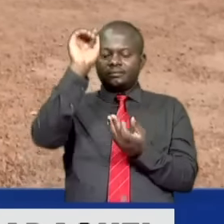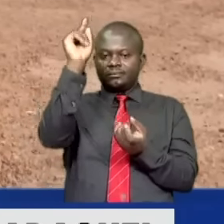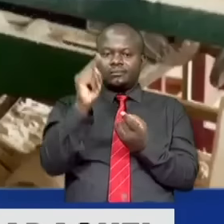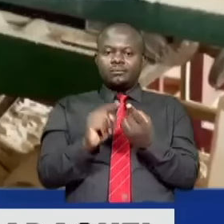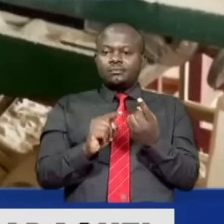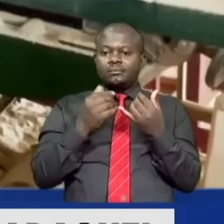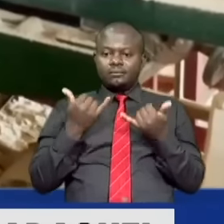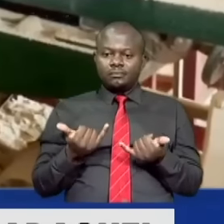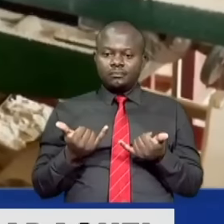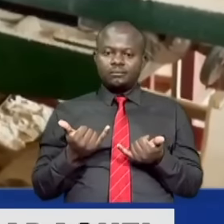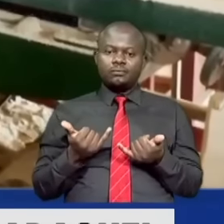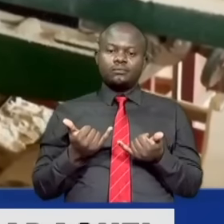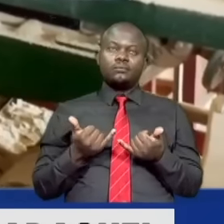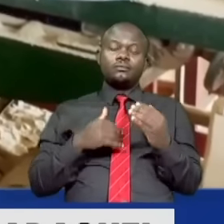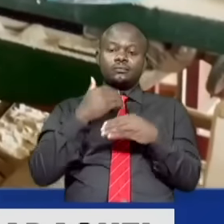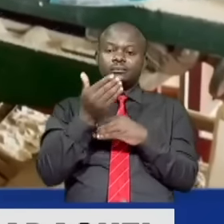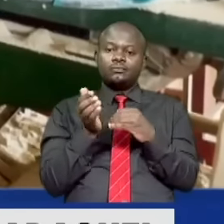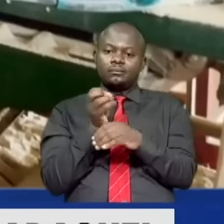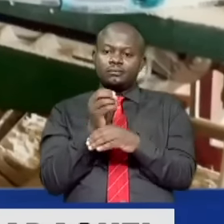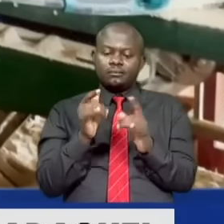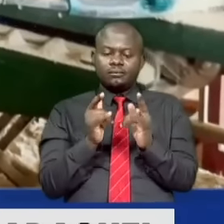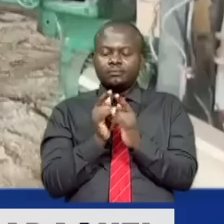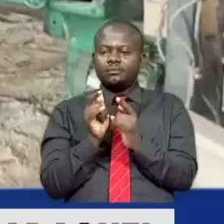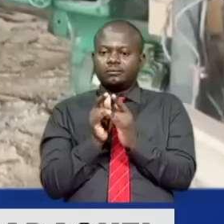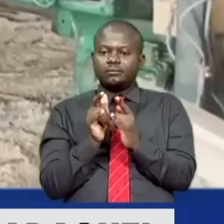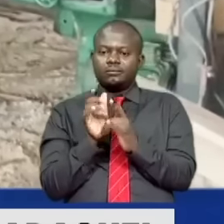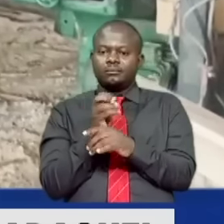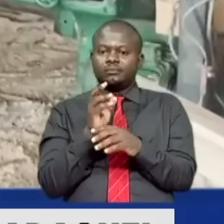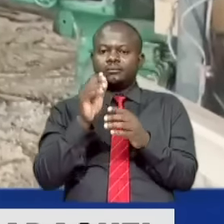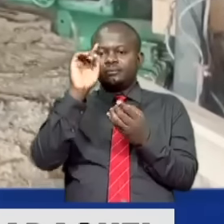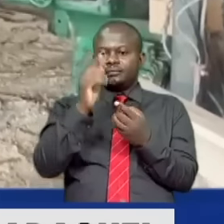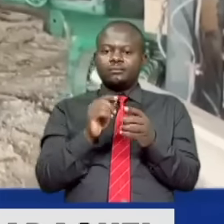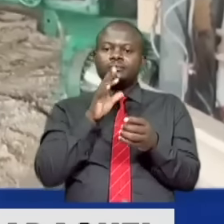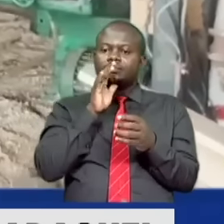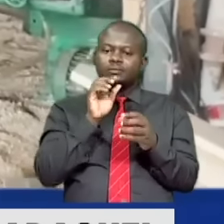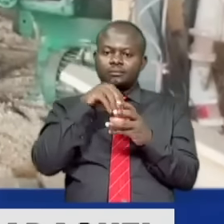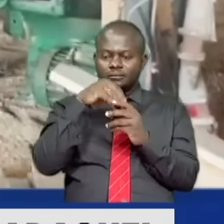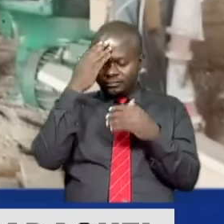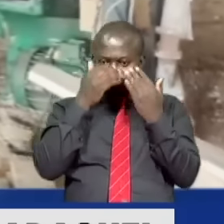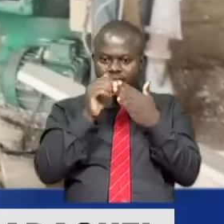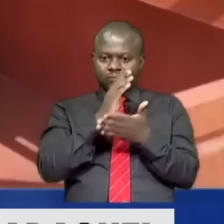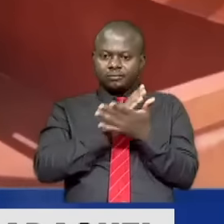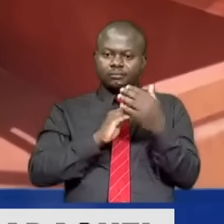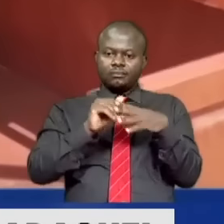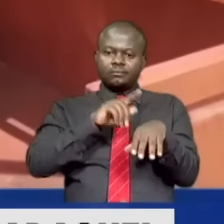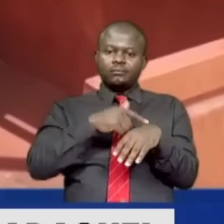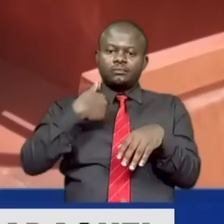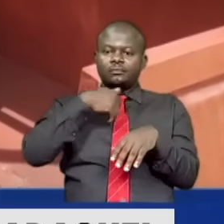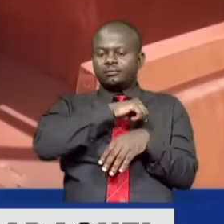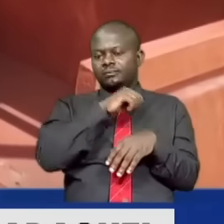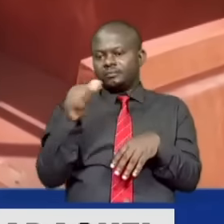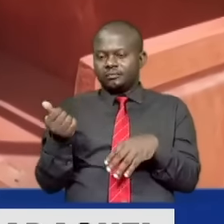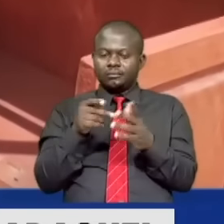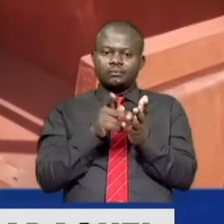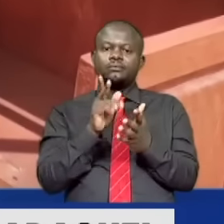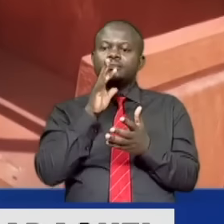Ubwo rero nyuma y'uko inama njyanama imanuye, dutegereje ko abantu babijyamo, kuko aho gusanga abantu bari bafite ubundi bukode bagategereza